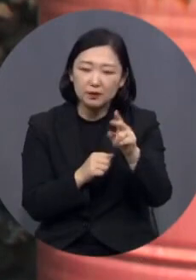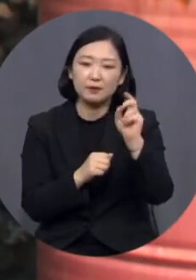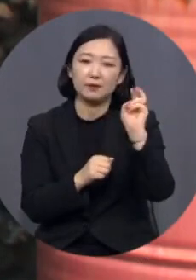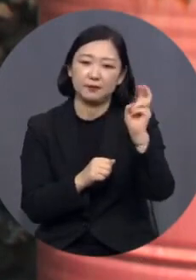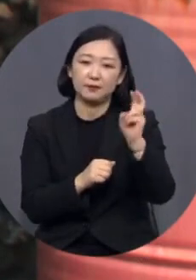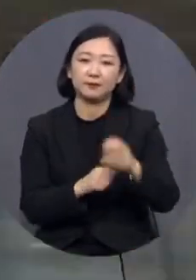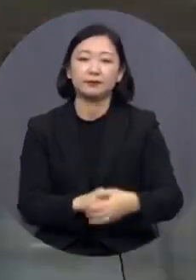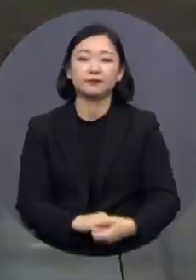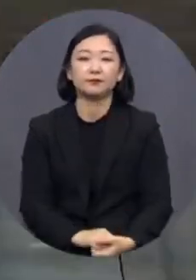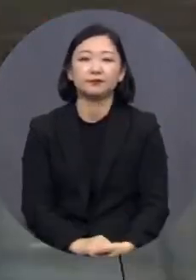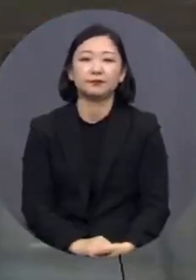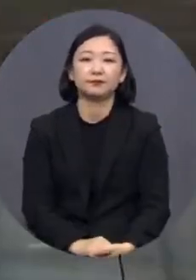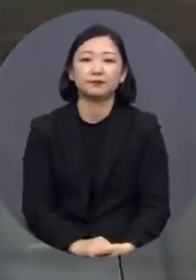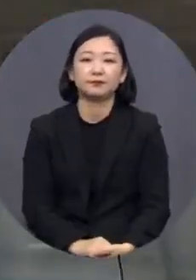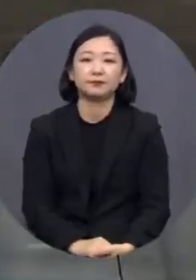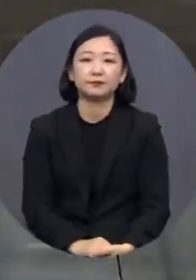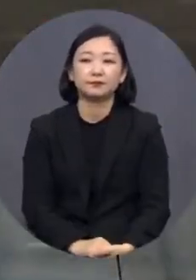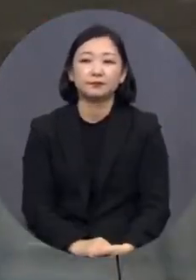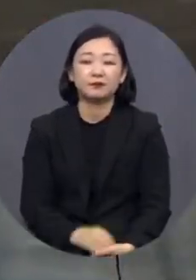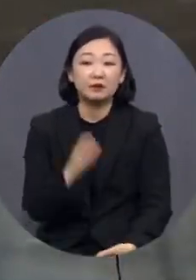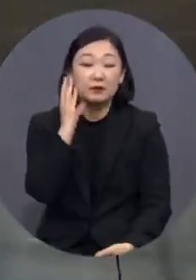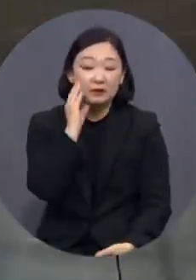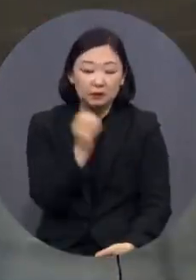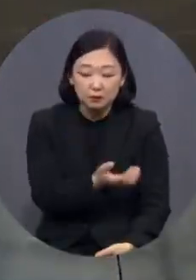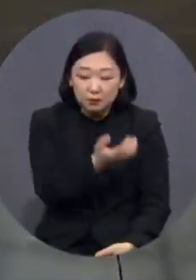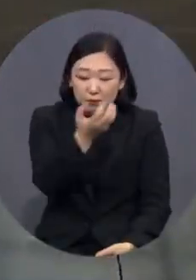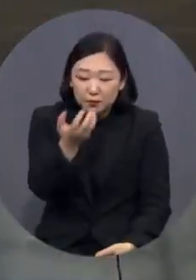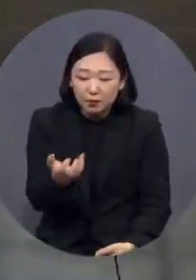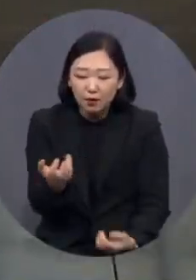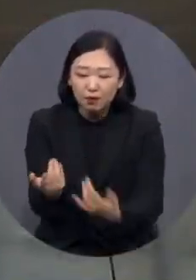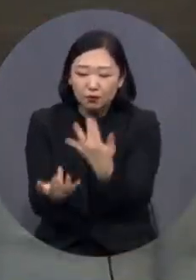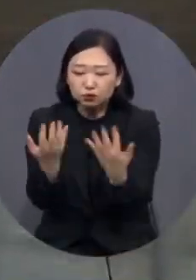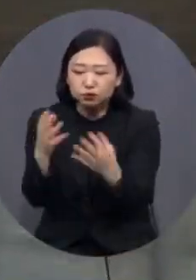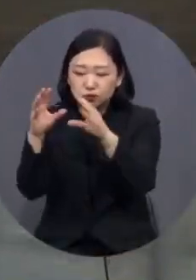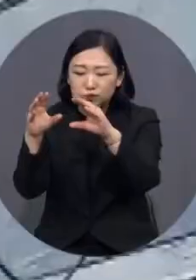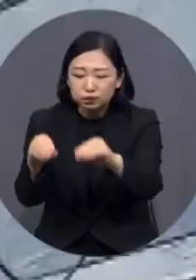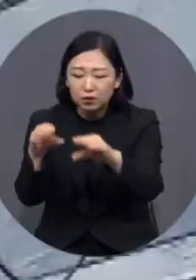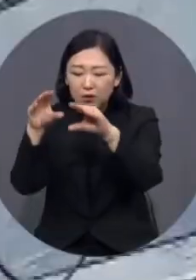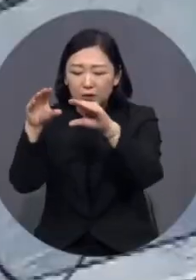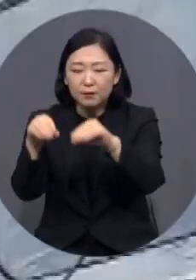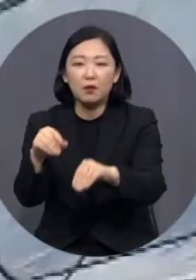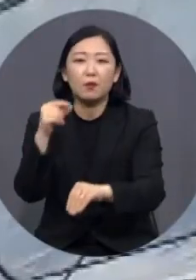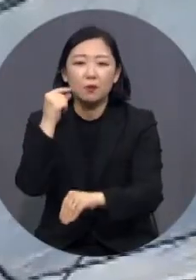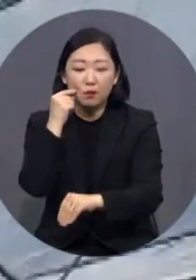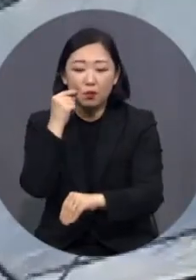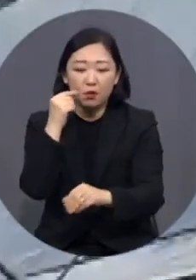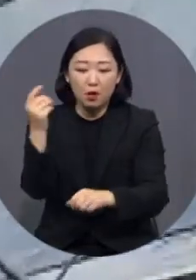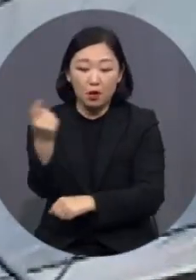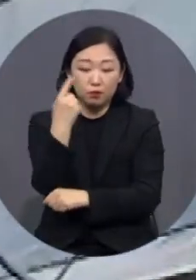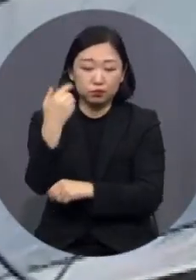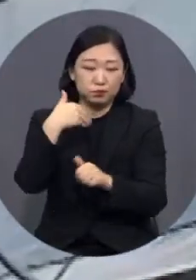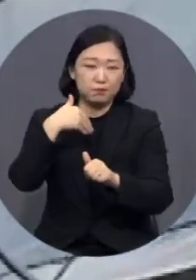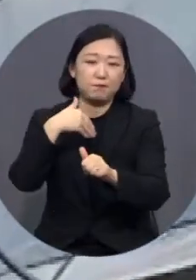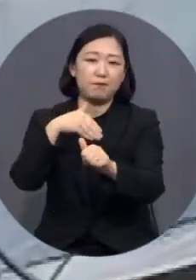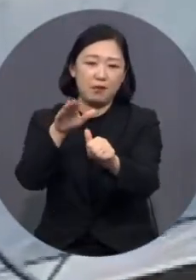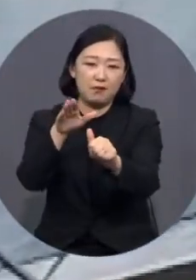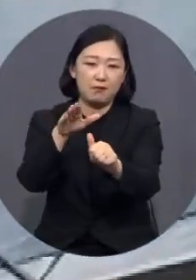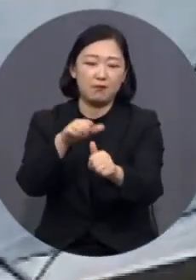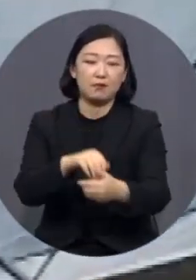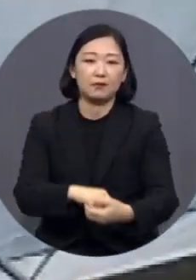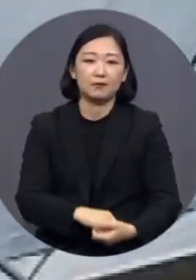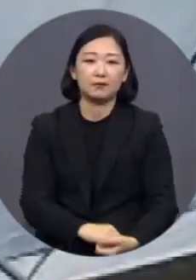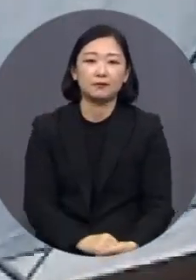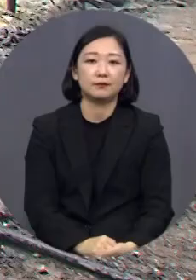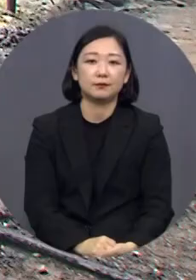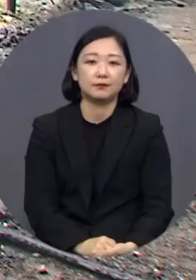번지고 있었습니다. 기름에 옮겨 붙은 불은 좀처럼 잡히지 않았고 한때 소방 헬기까지 출동하는 소동까지